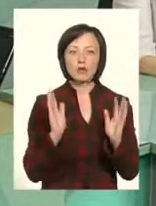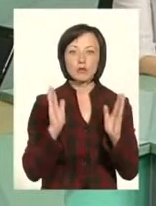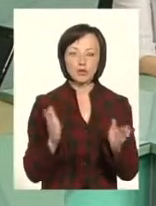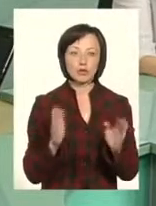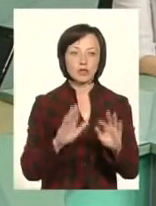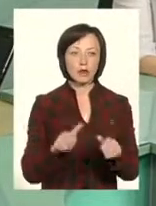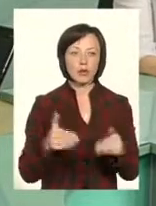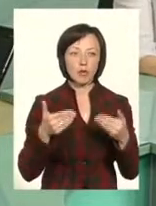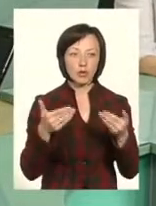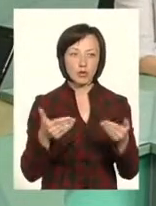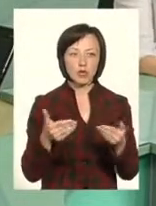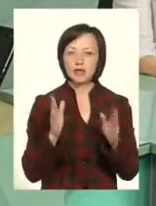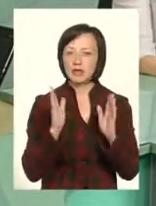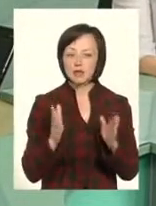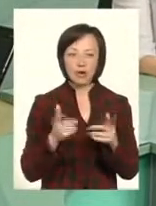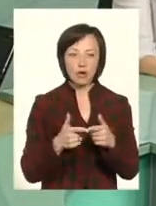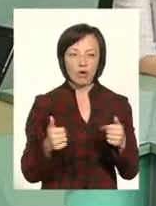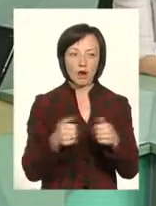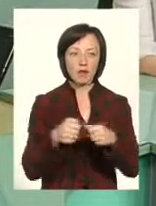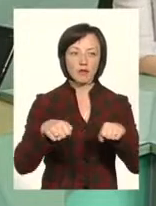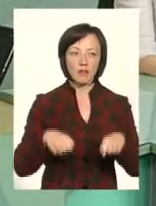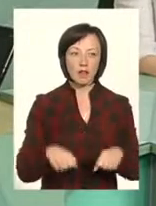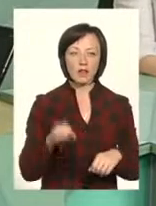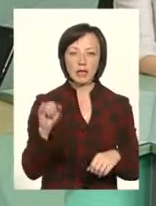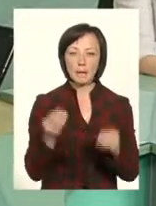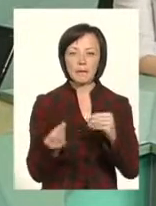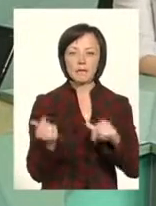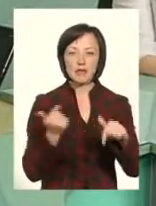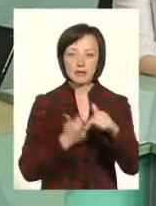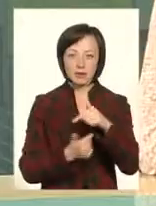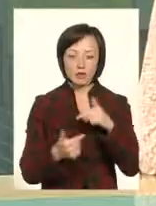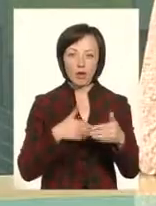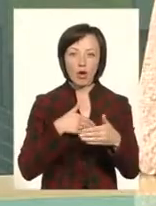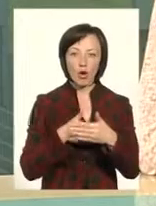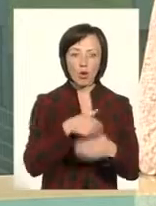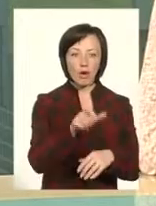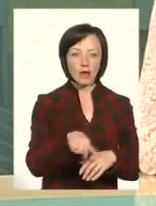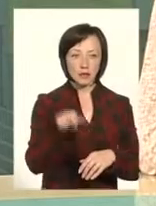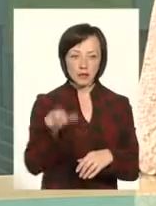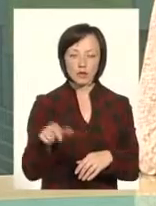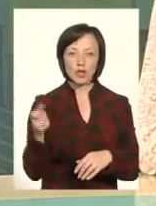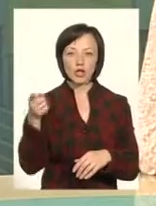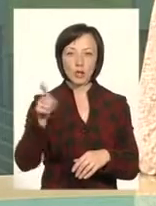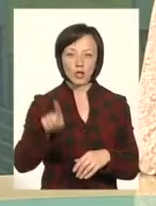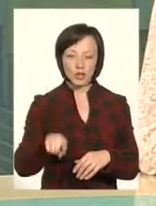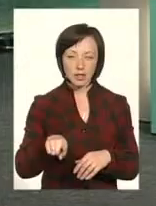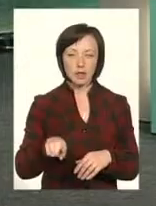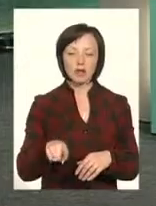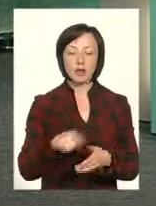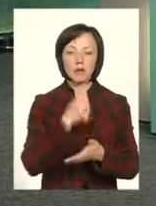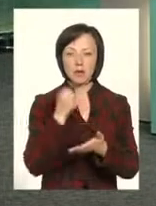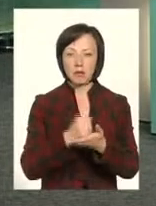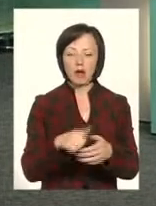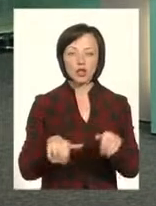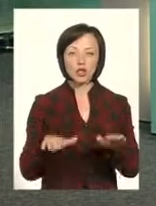будуть запропоновані не тільки органами влади, а й бізнесом і громадськістю. І тоді приймати